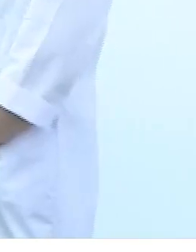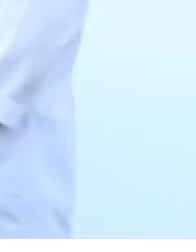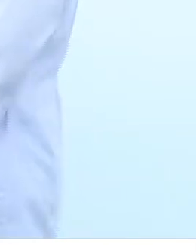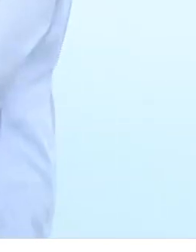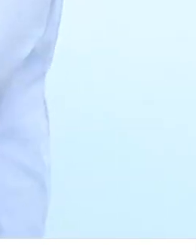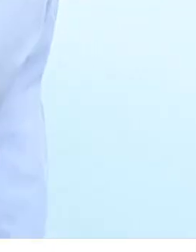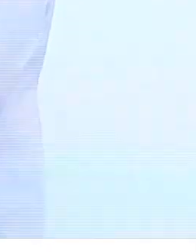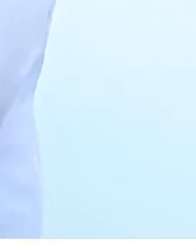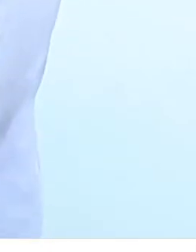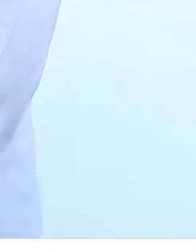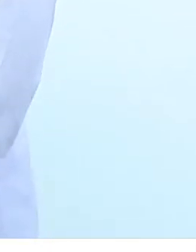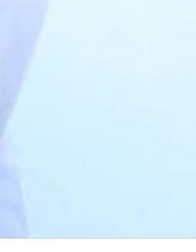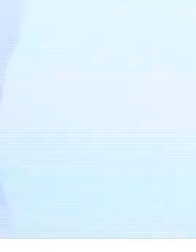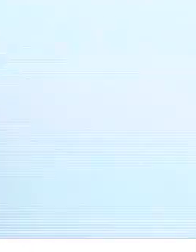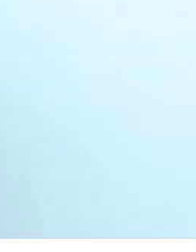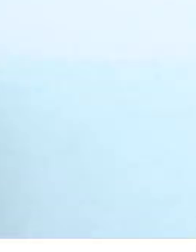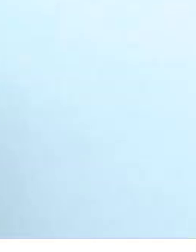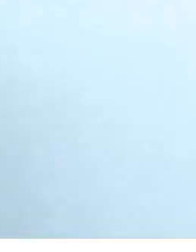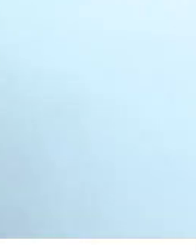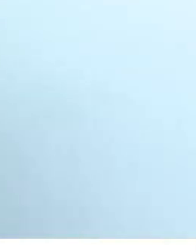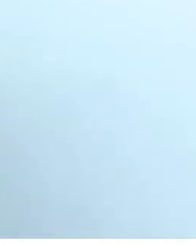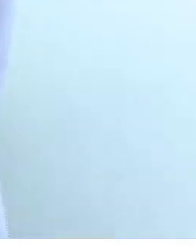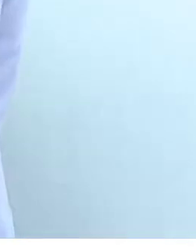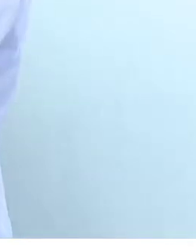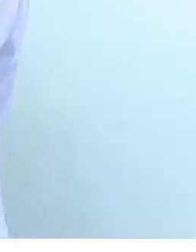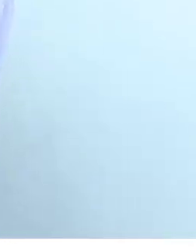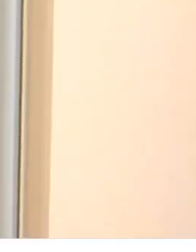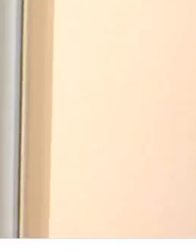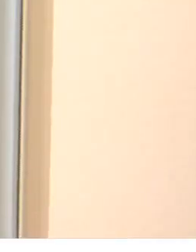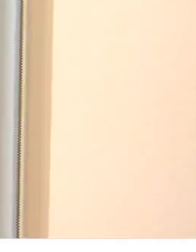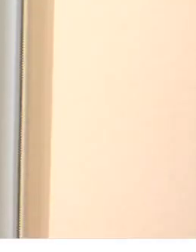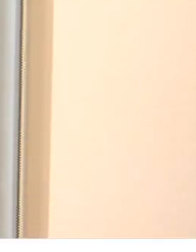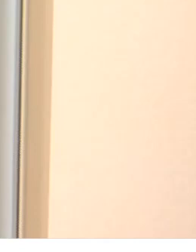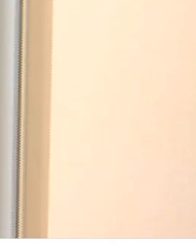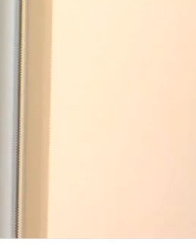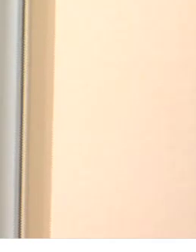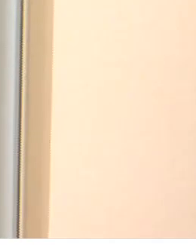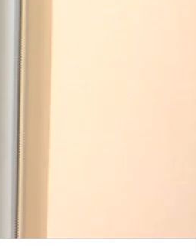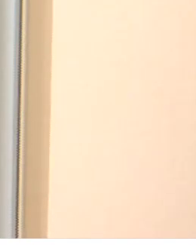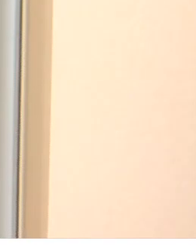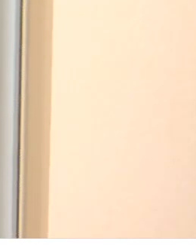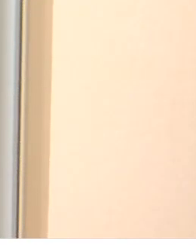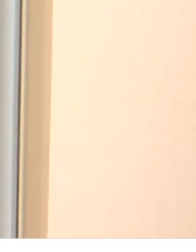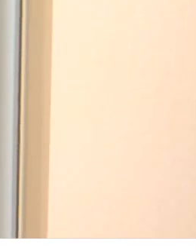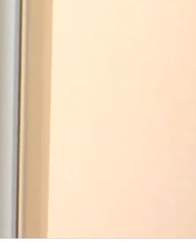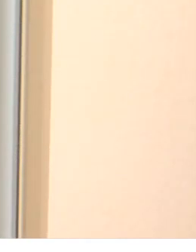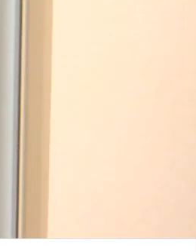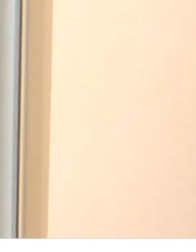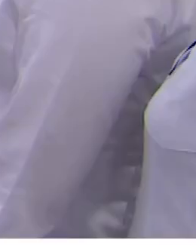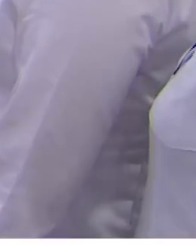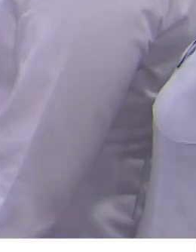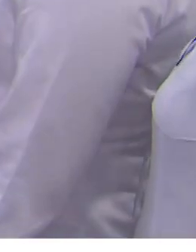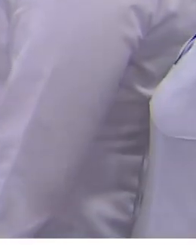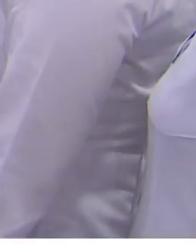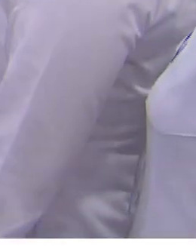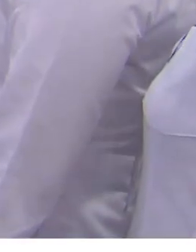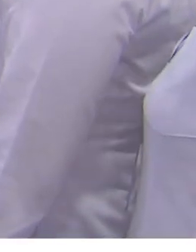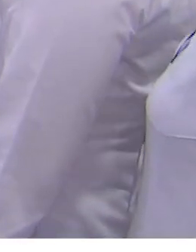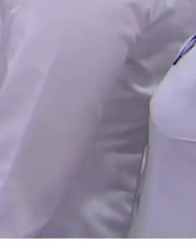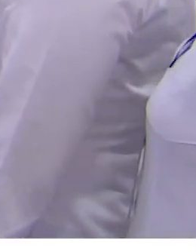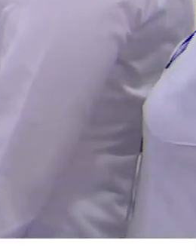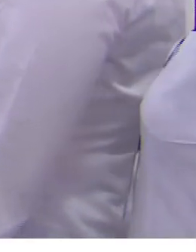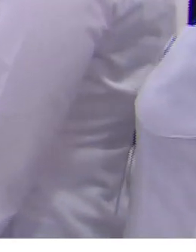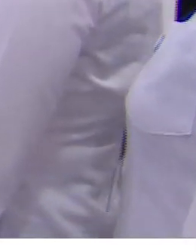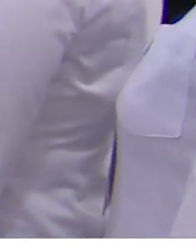болды. Мемлекет басшысы осы орталықтың жұмысымен танысып, облыстағы медицина мамандарымен кездесті.